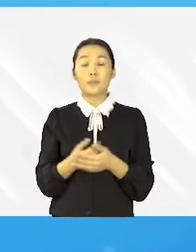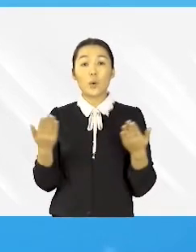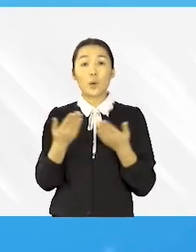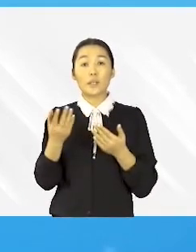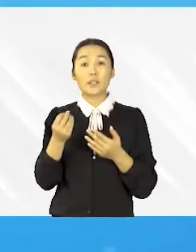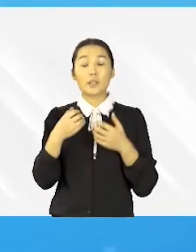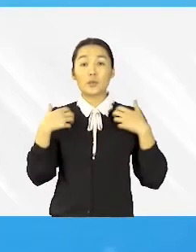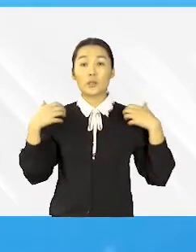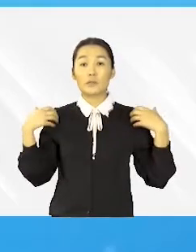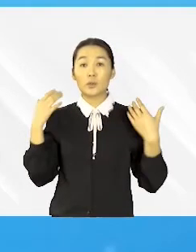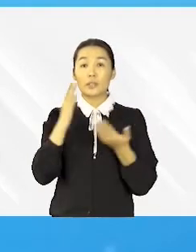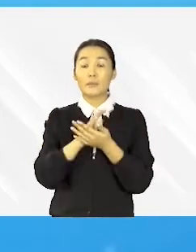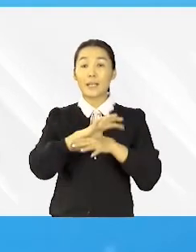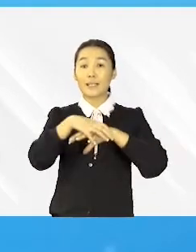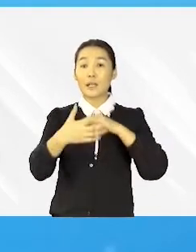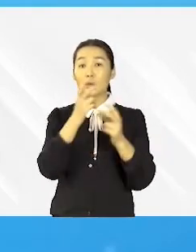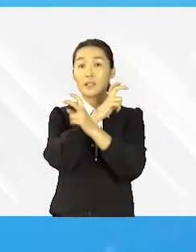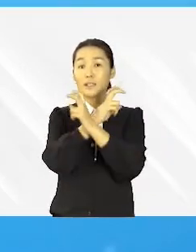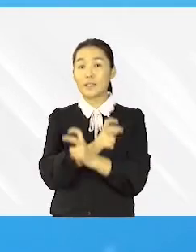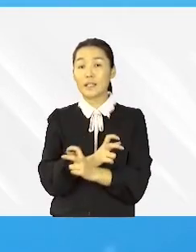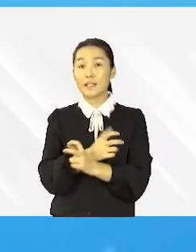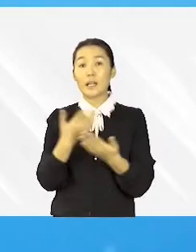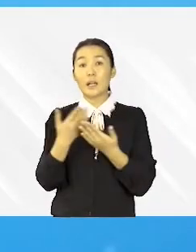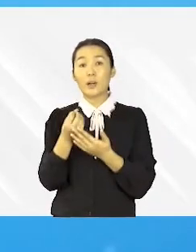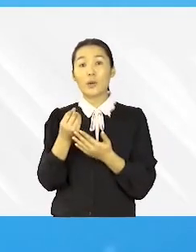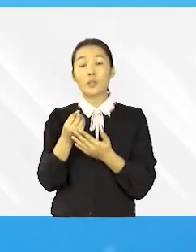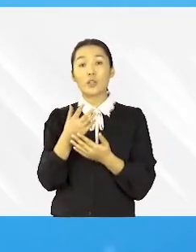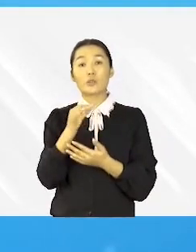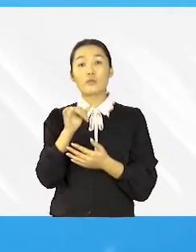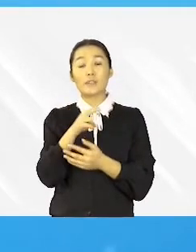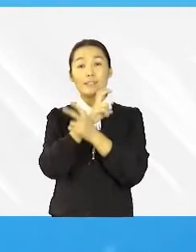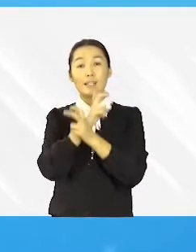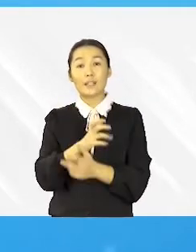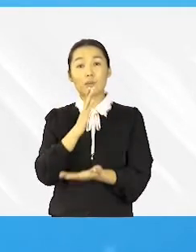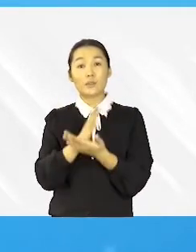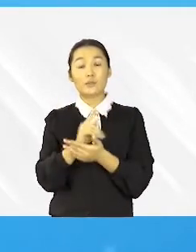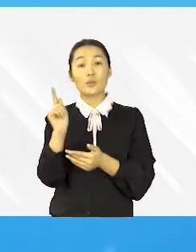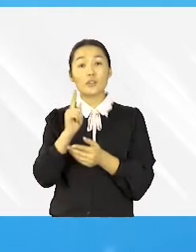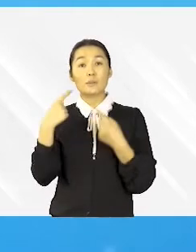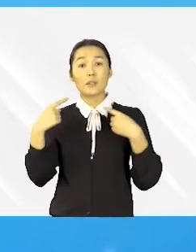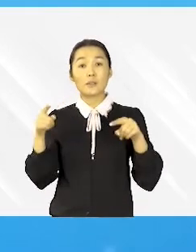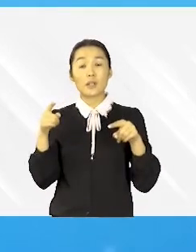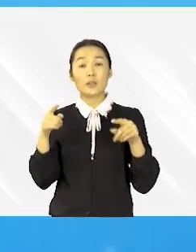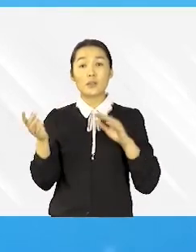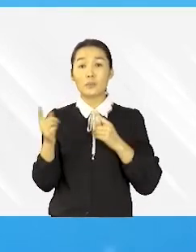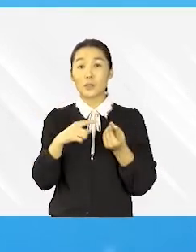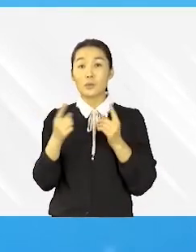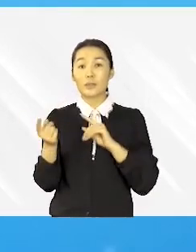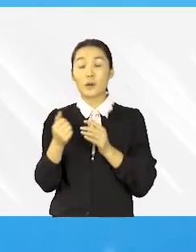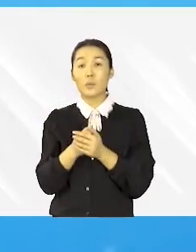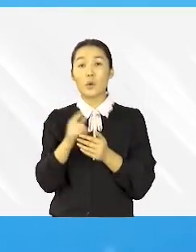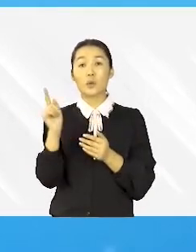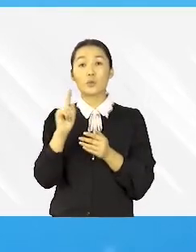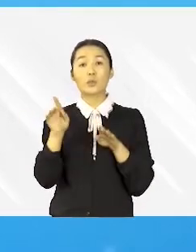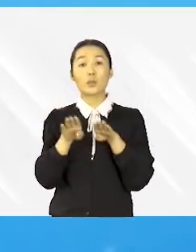еще животных имеется наружный скелет? Какой еще вид скелета существует и чем они различаются между собой? Что такое